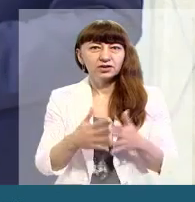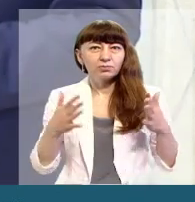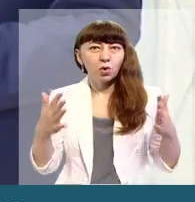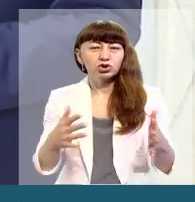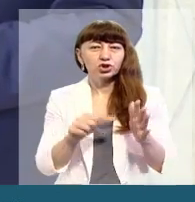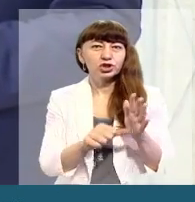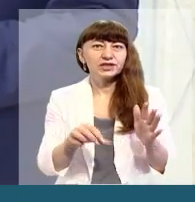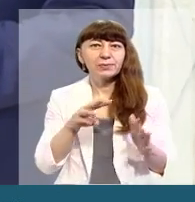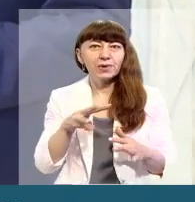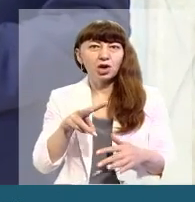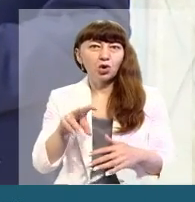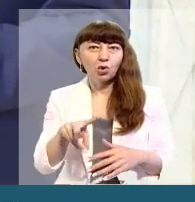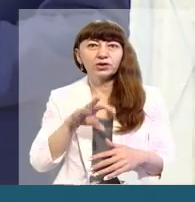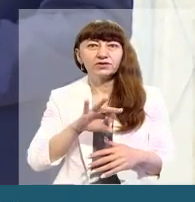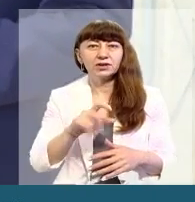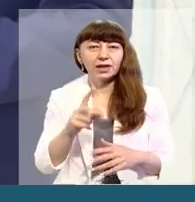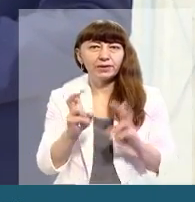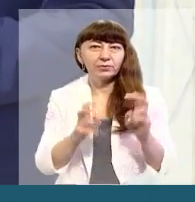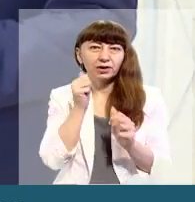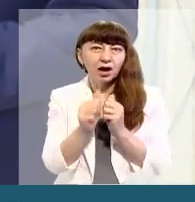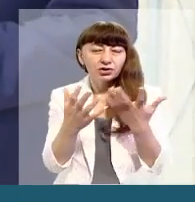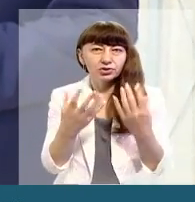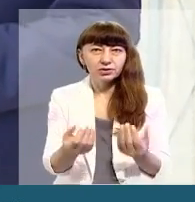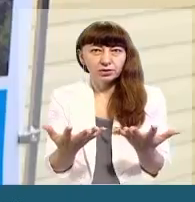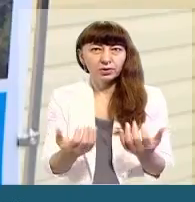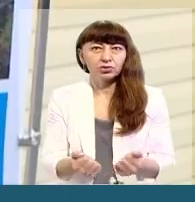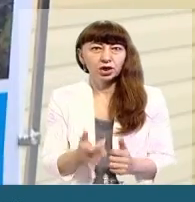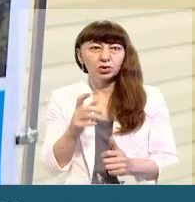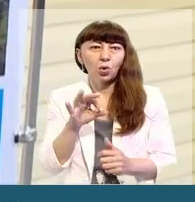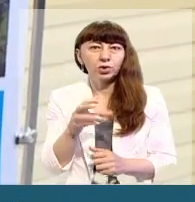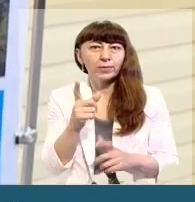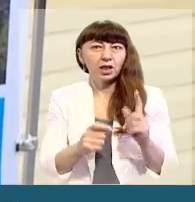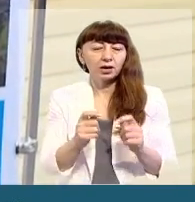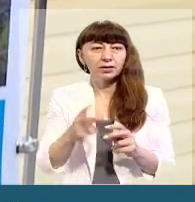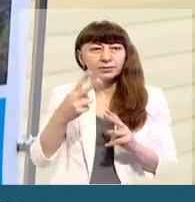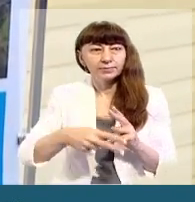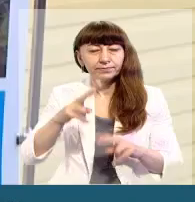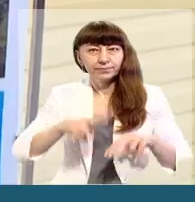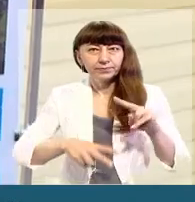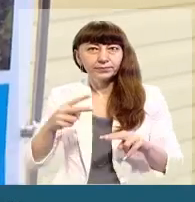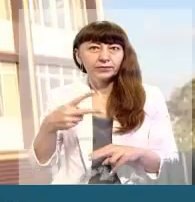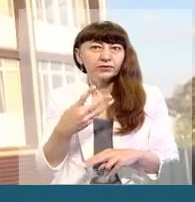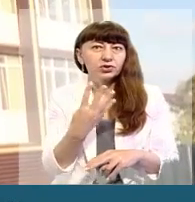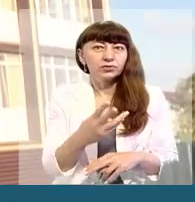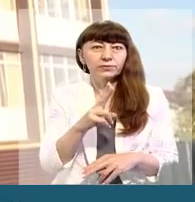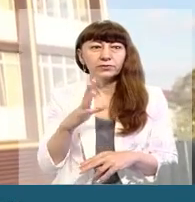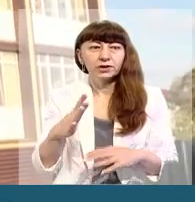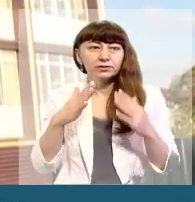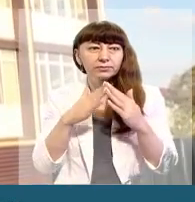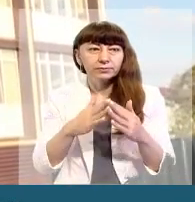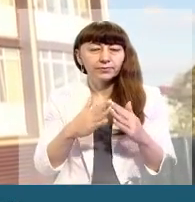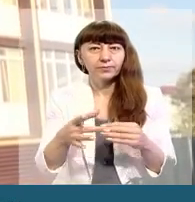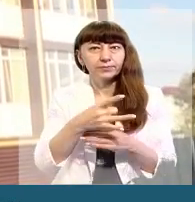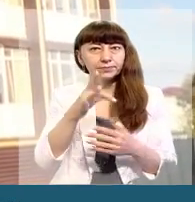тенге ежедневно предприятие получает доход от молока. Почти завершено строительство 24-квартирного дома